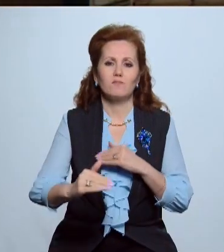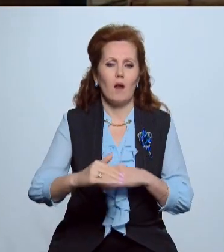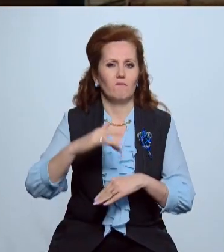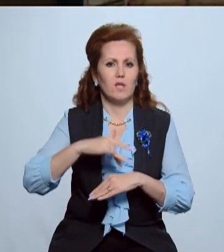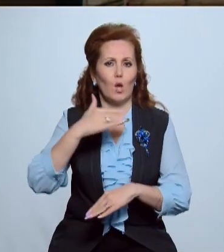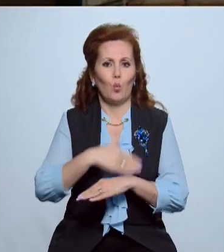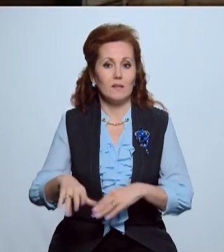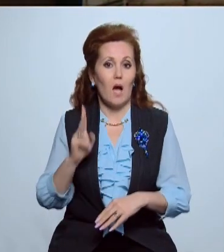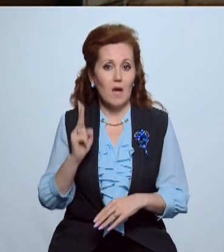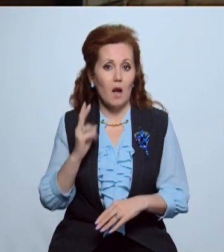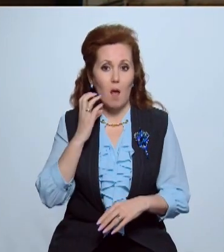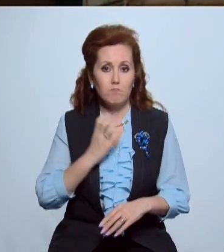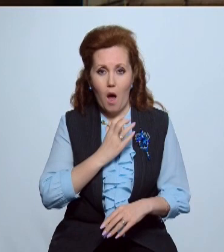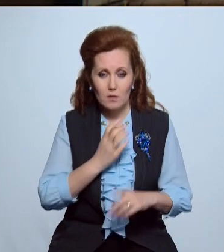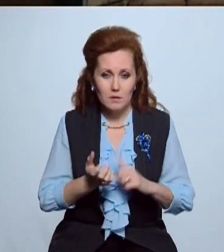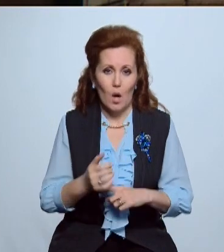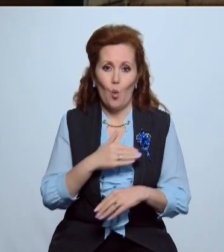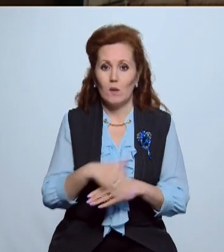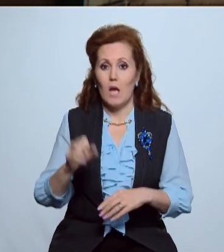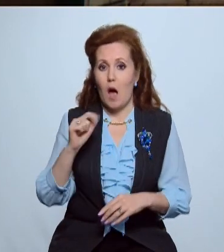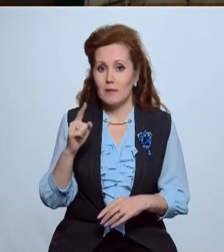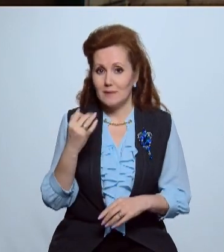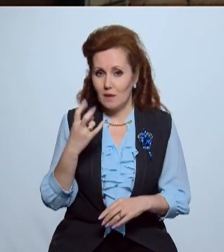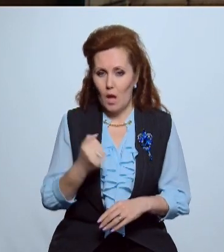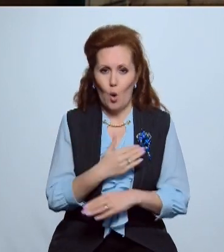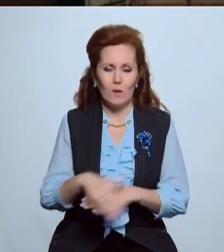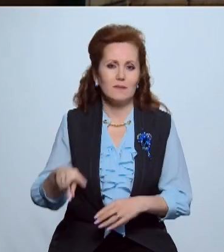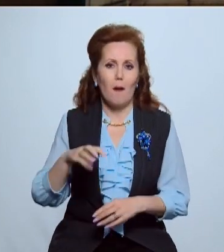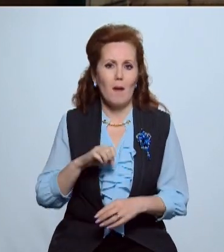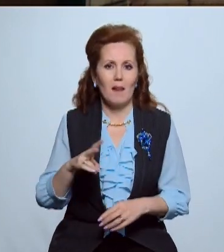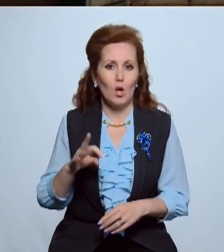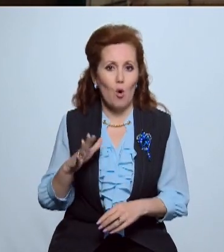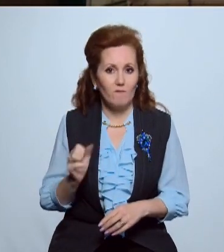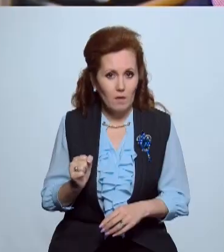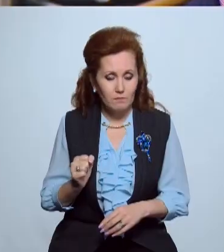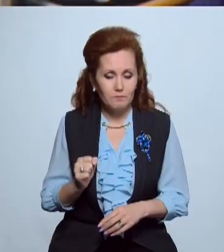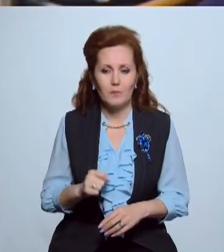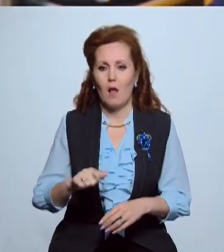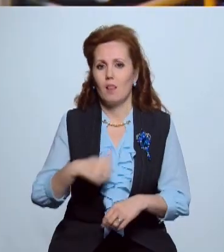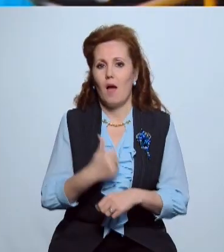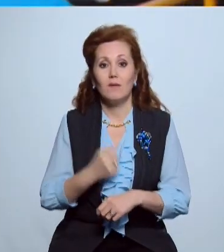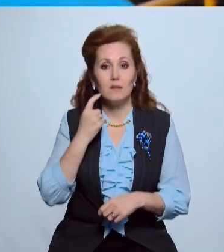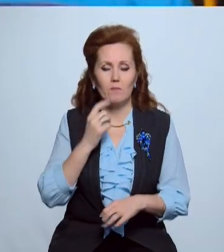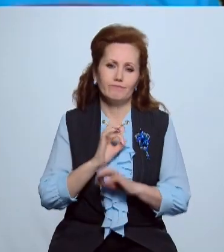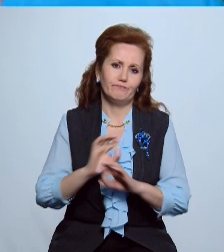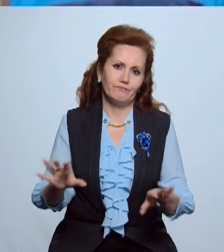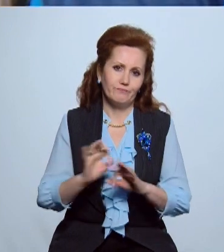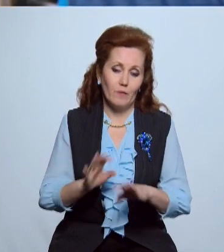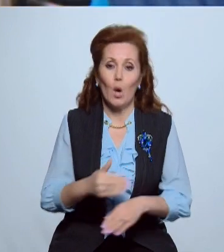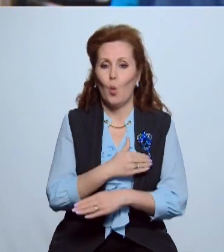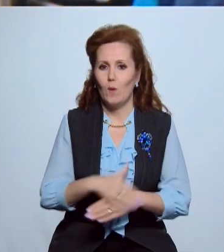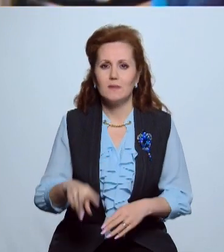Маркса, Азина и на улице Мельникова. Выбор объектов объяснил глава Сарапула. и улица Мельникова.